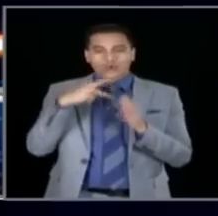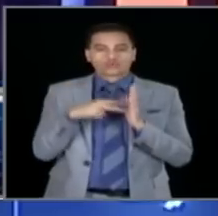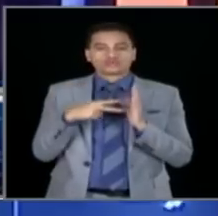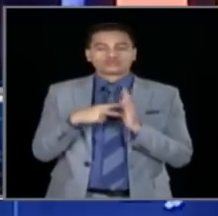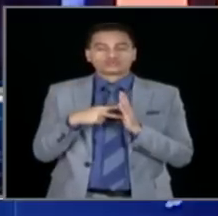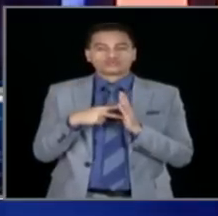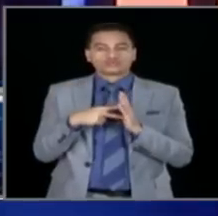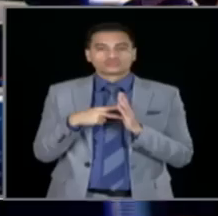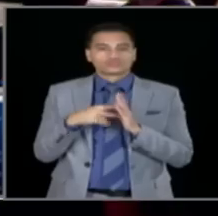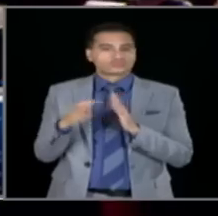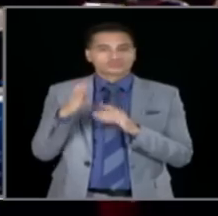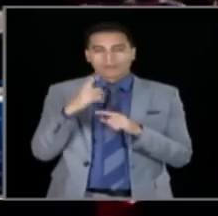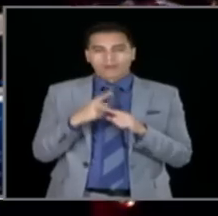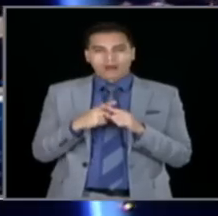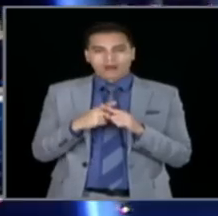إجابة خاطئة.